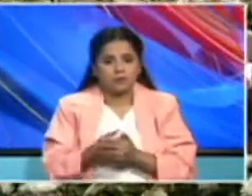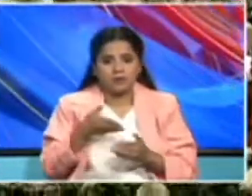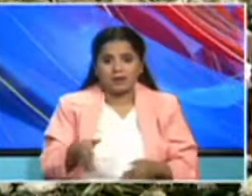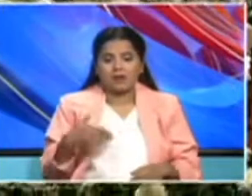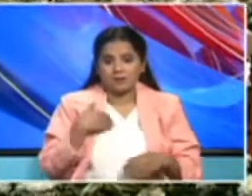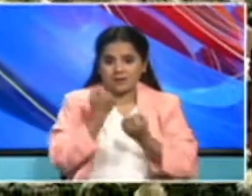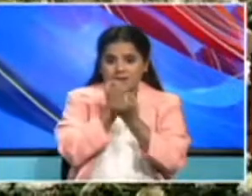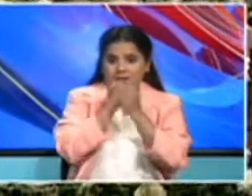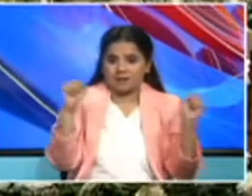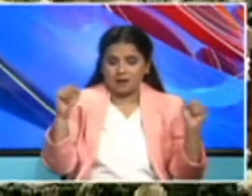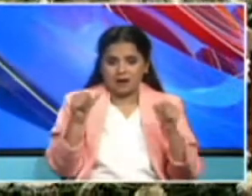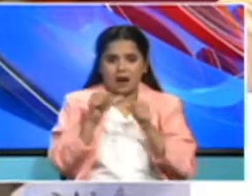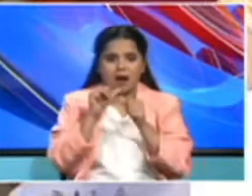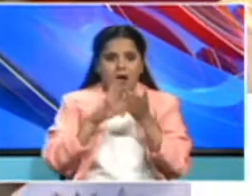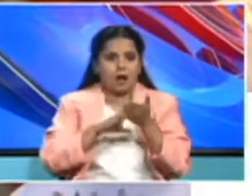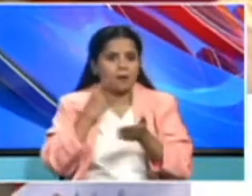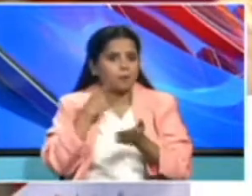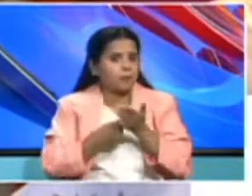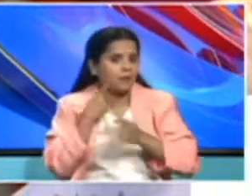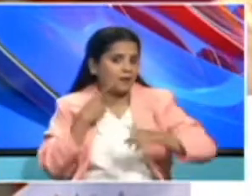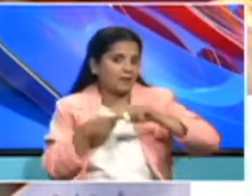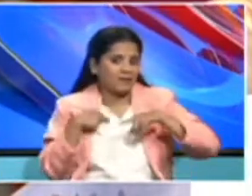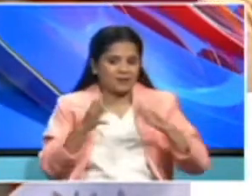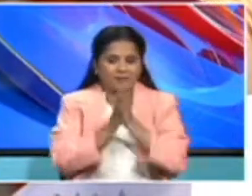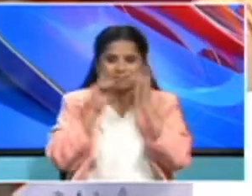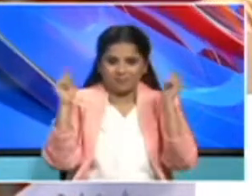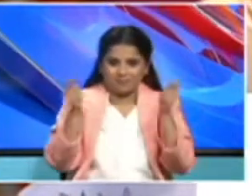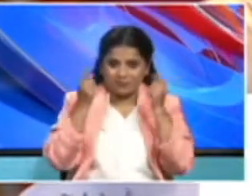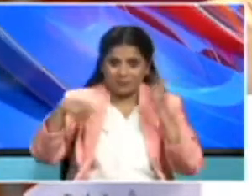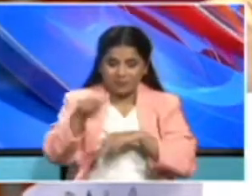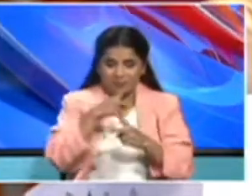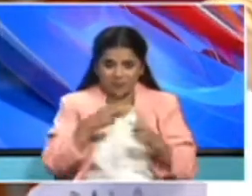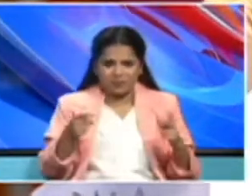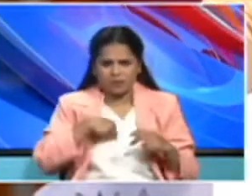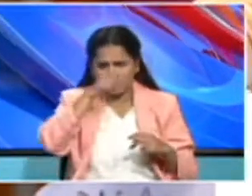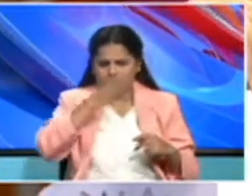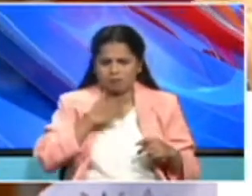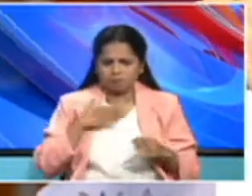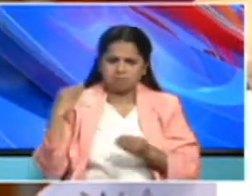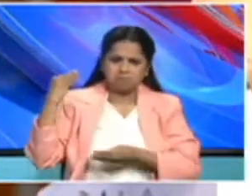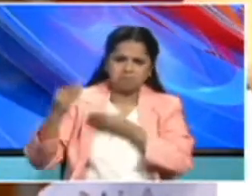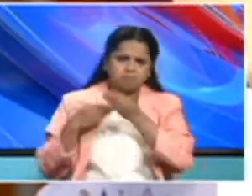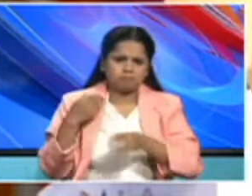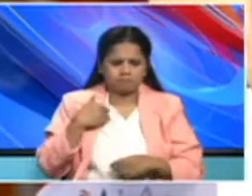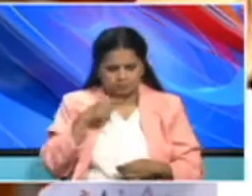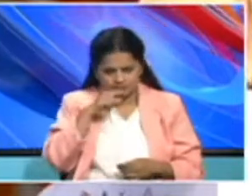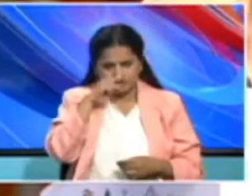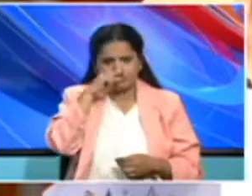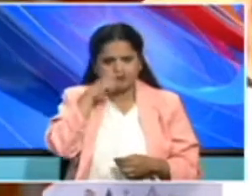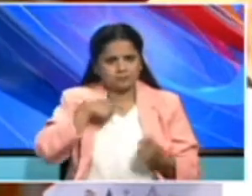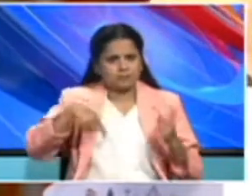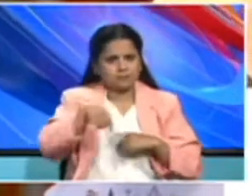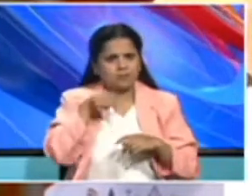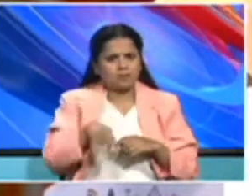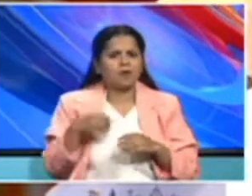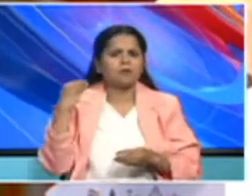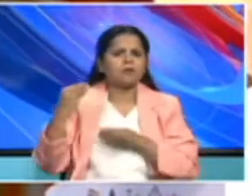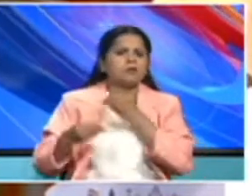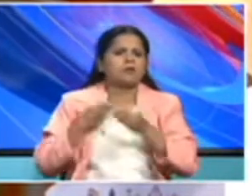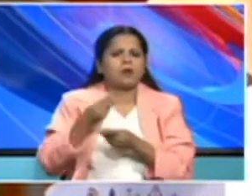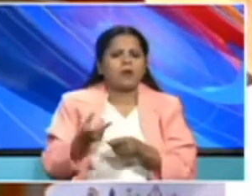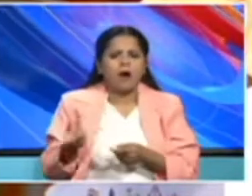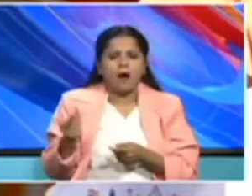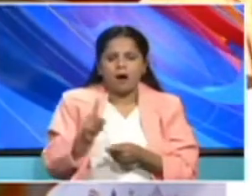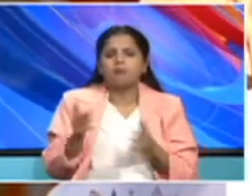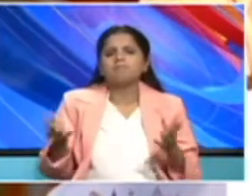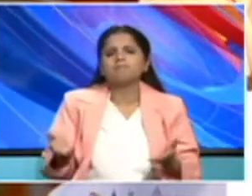आजादी के अमृत काल में देश अपनी विरासत पर गर्व के साथ इस परंपरा को पुनर्जीवित